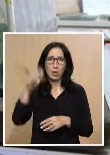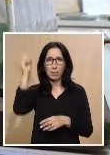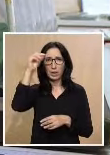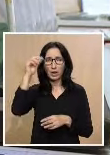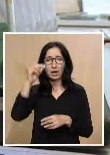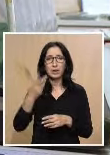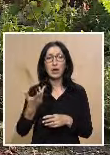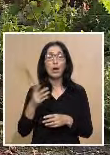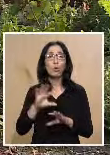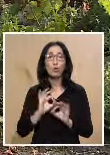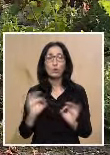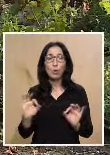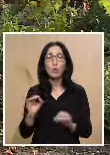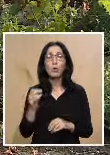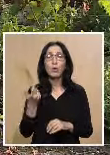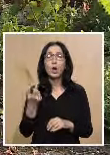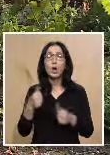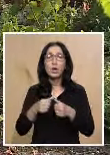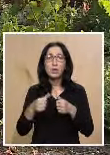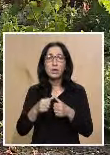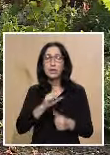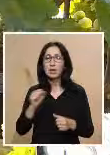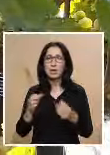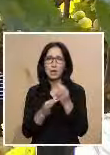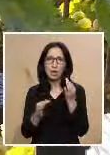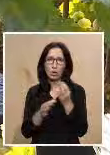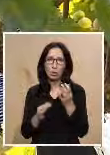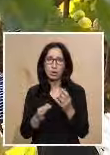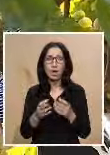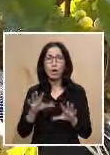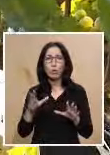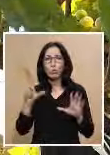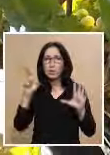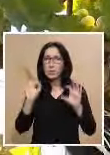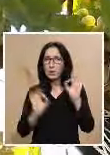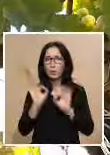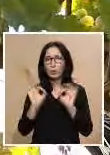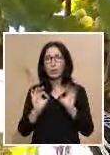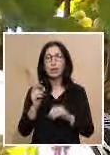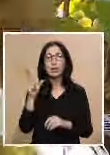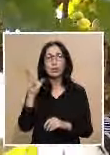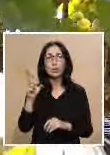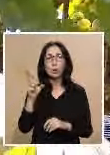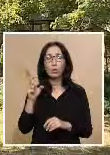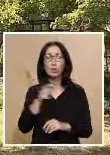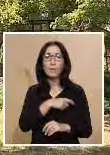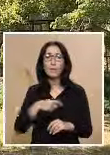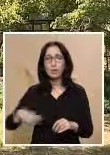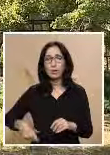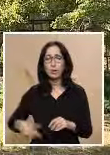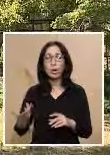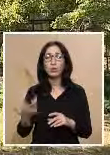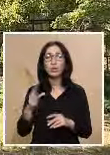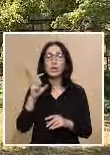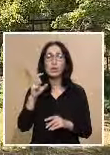Изключителни са постиженията, особено в селекцията на люцерна и лоза. Около 70% от сортовете в националната сортова